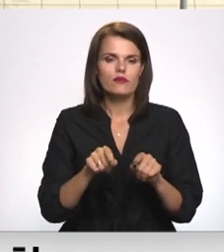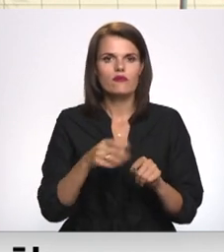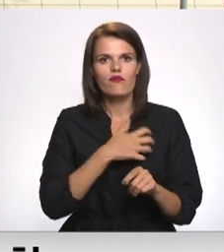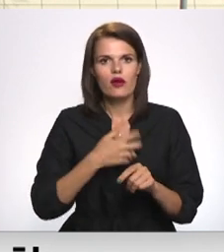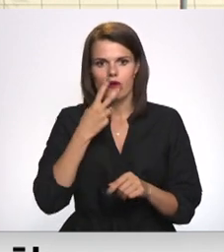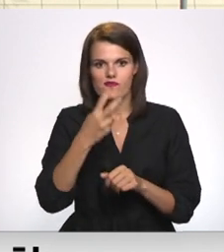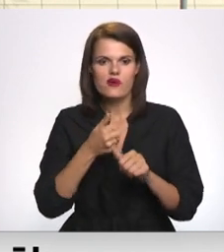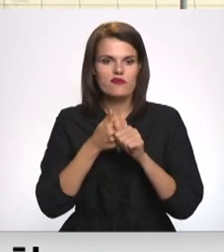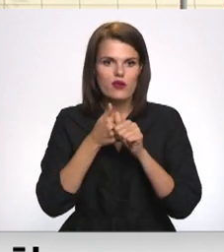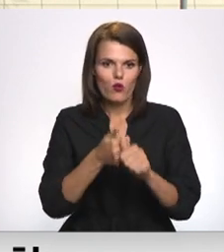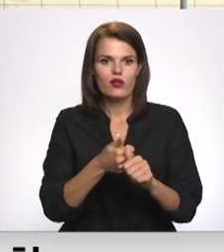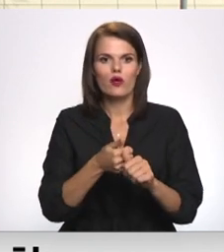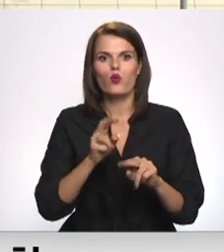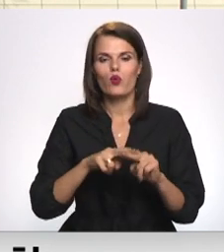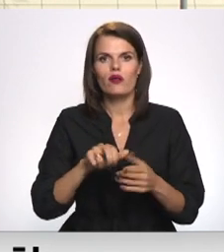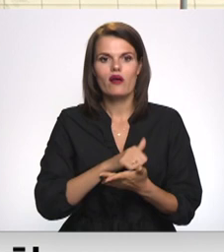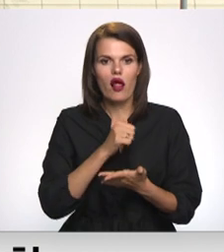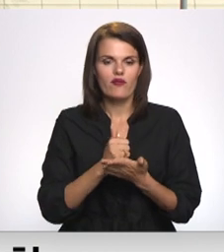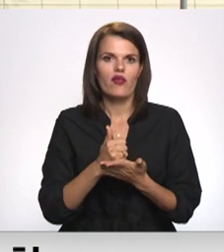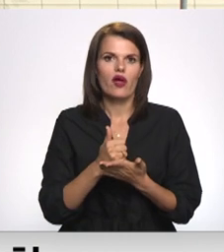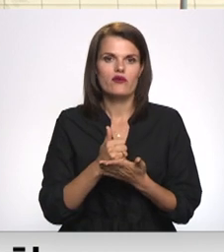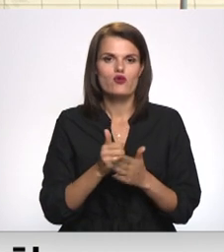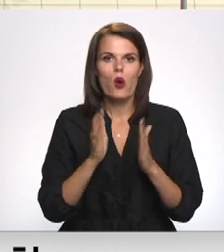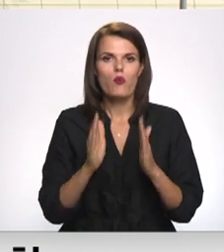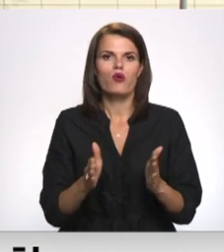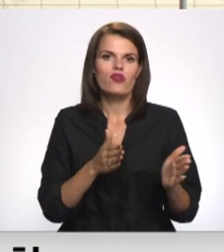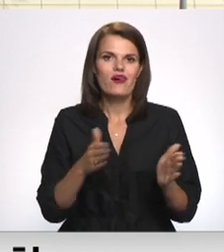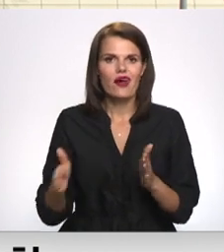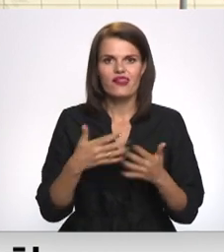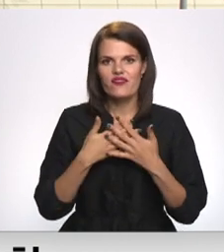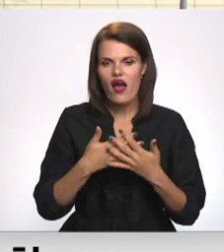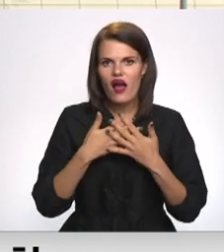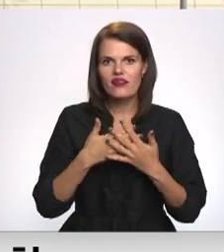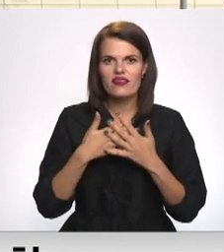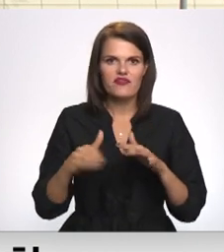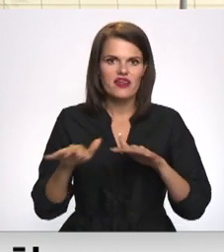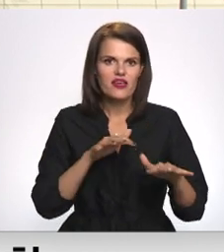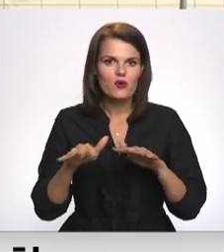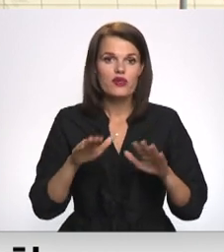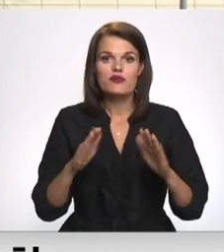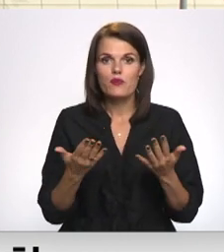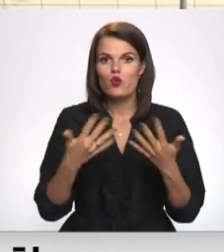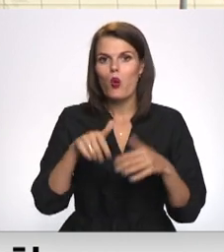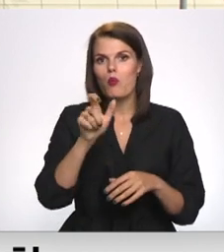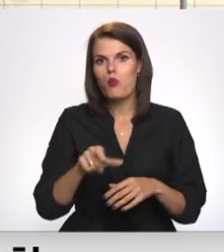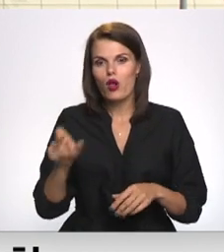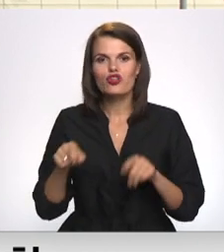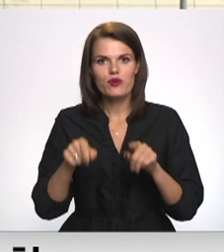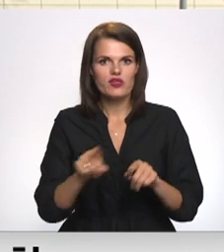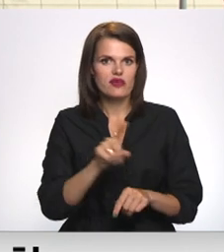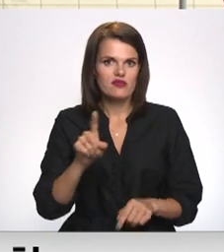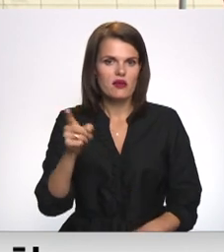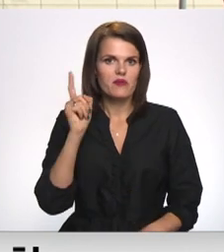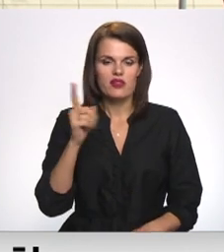sekot līdzi un galvenais būt gataviem aktīvi rīkoties, savukārt politiķiem šis ir signāls,